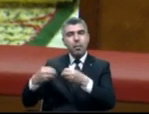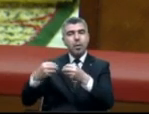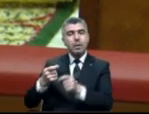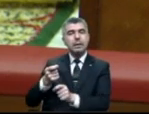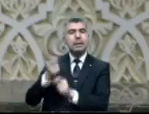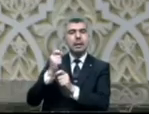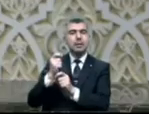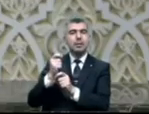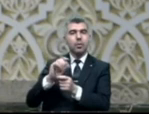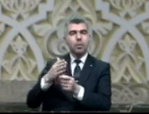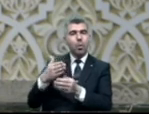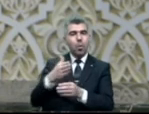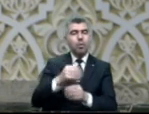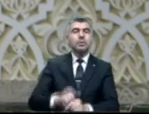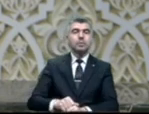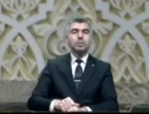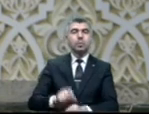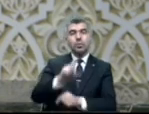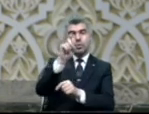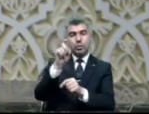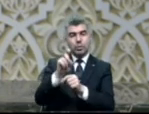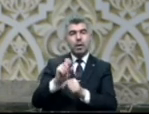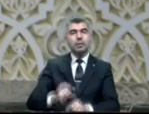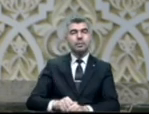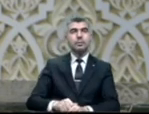الكلمه لحد السيد المستشار فريق التجمع الوطني الحر لتقديم السؤال.